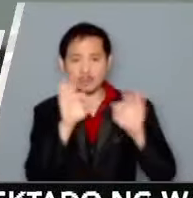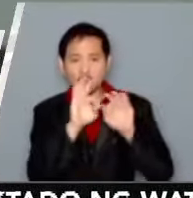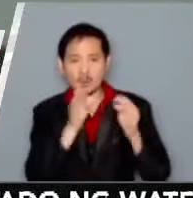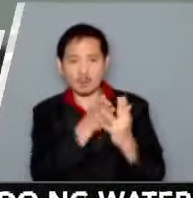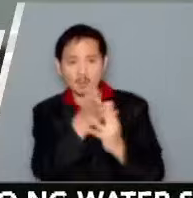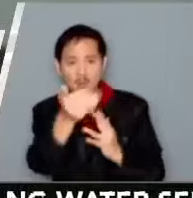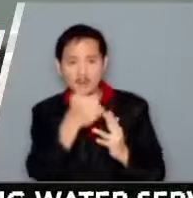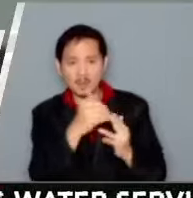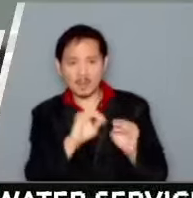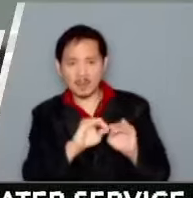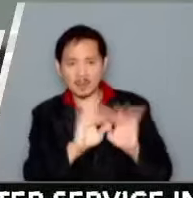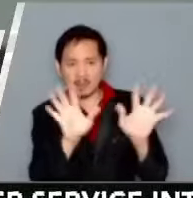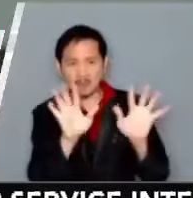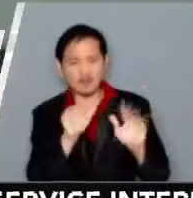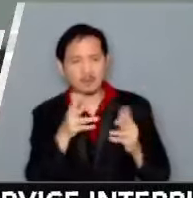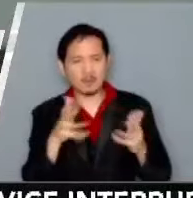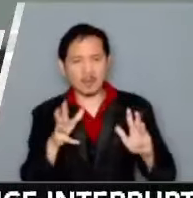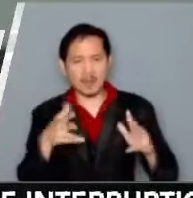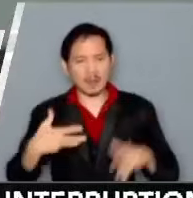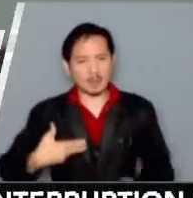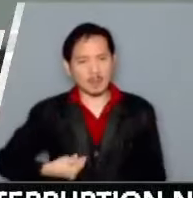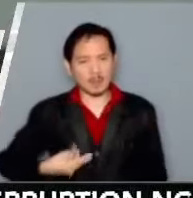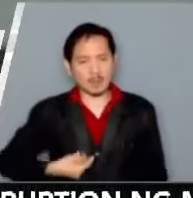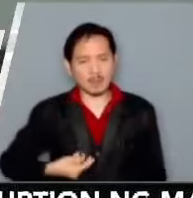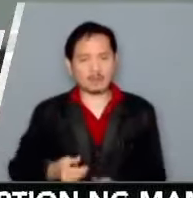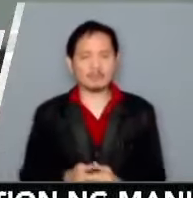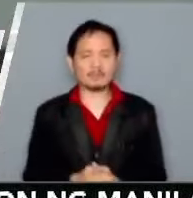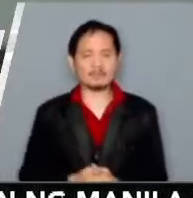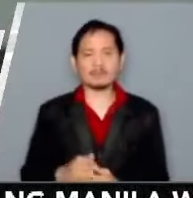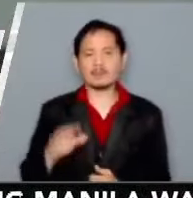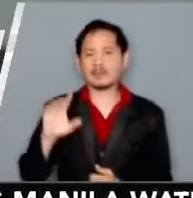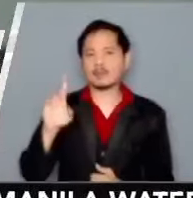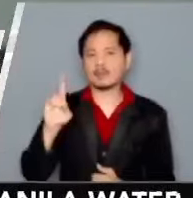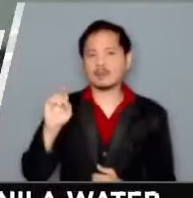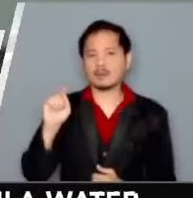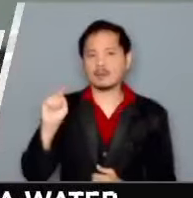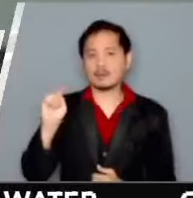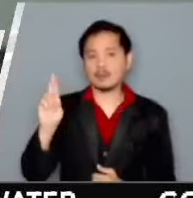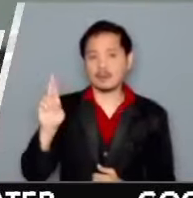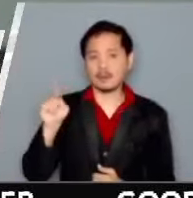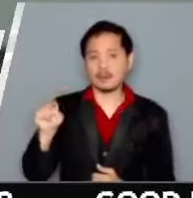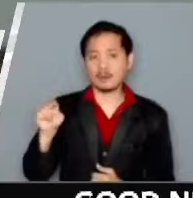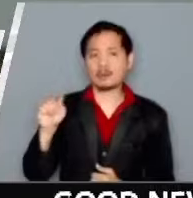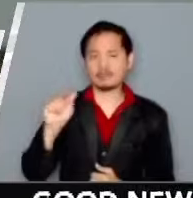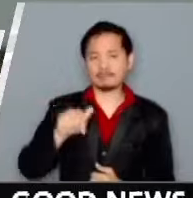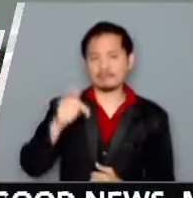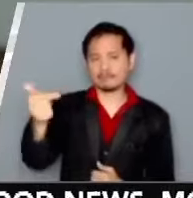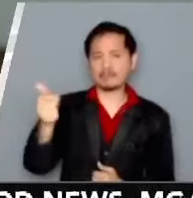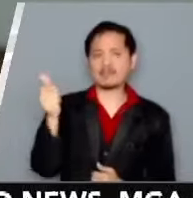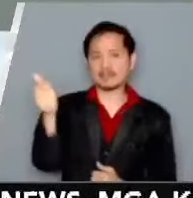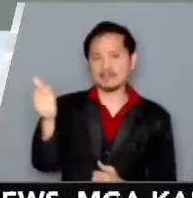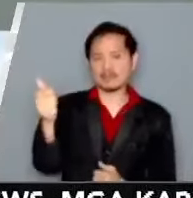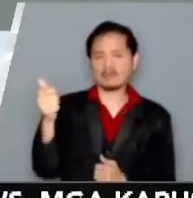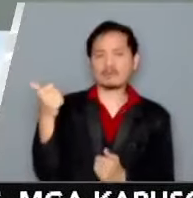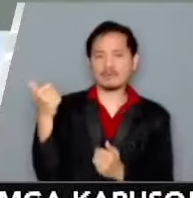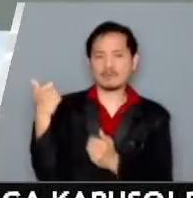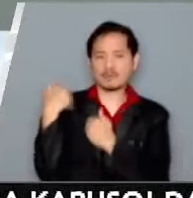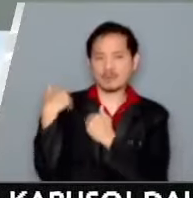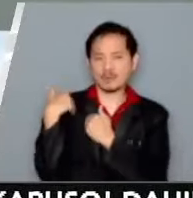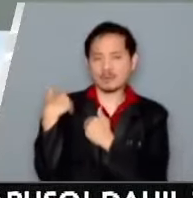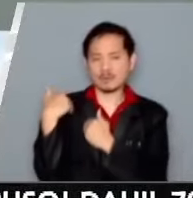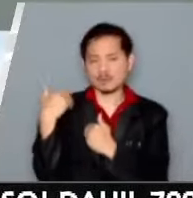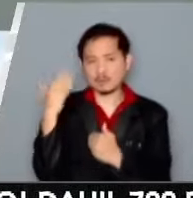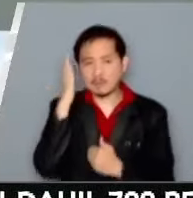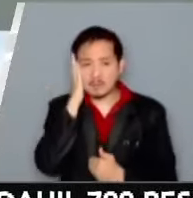na dumulog sa DOTR para sa ganoon, baka pwede nila kami tulungan na sila na